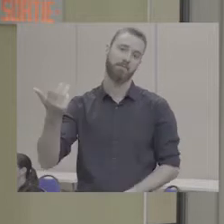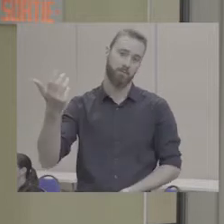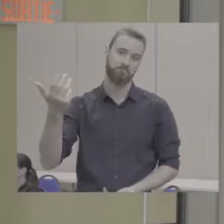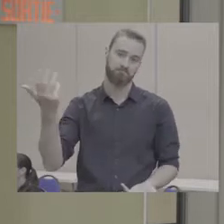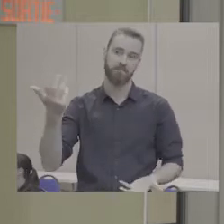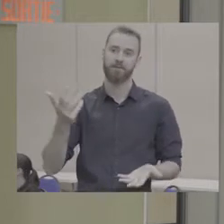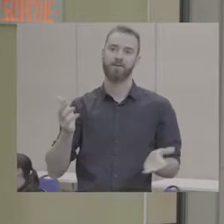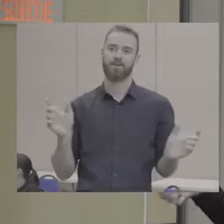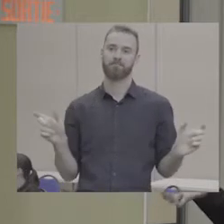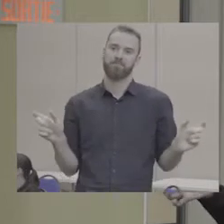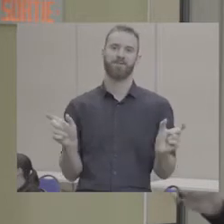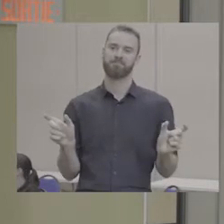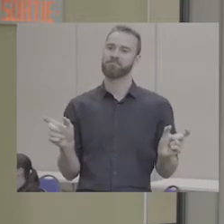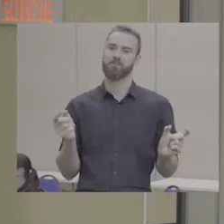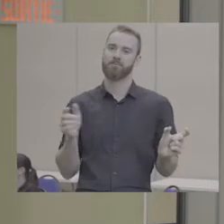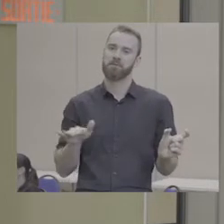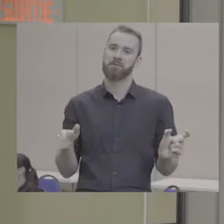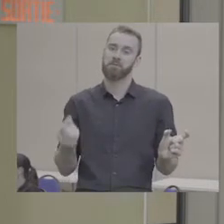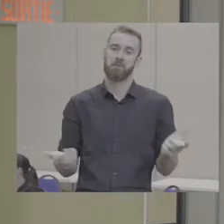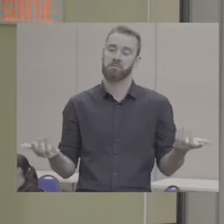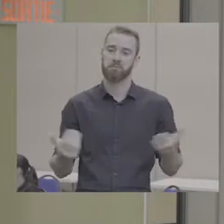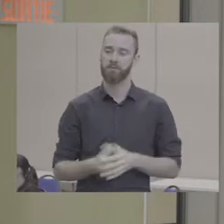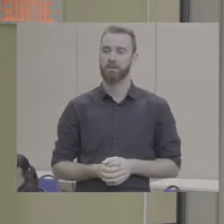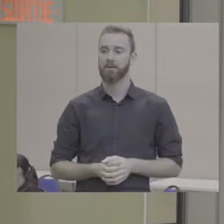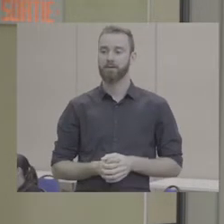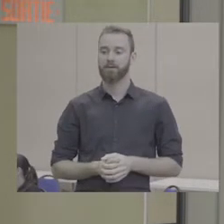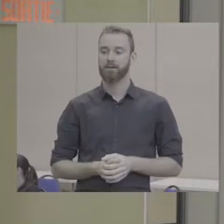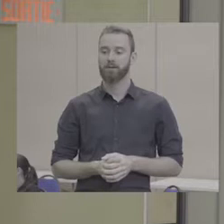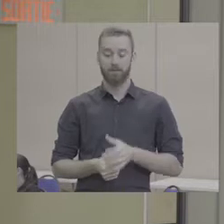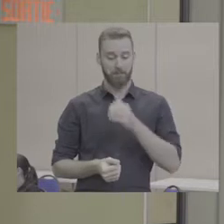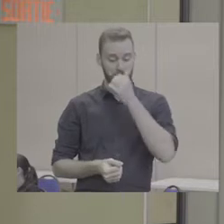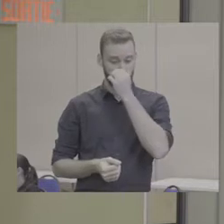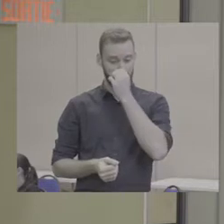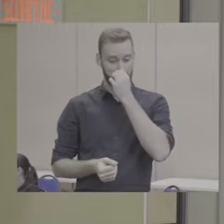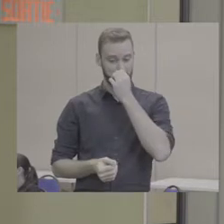marchait plus, le quart des revenus. Fait que